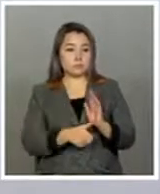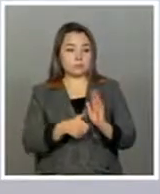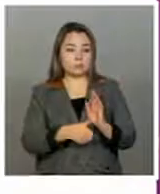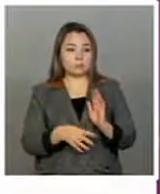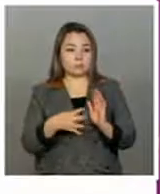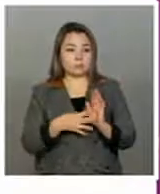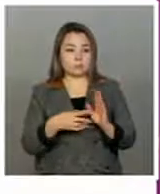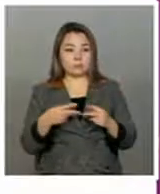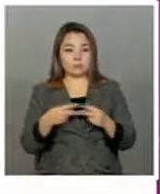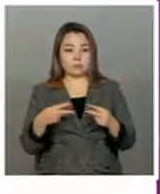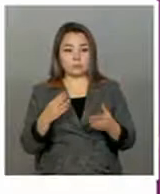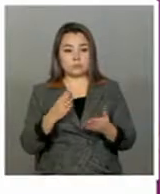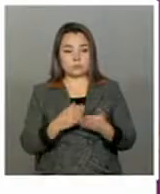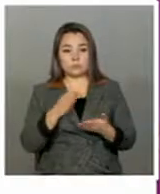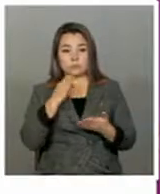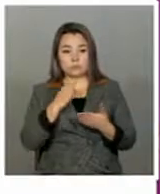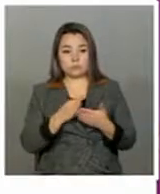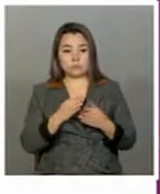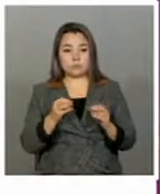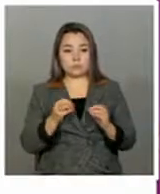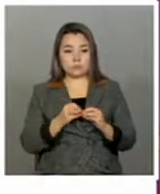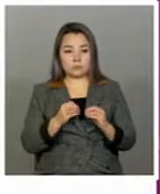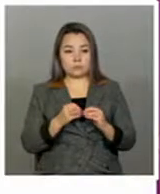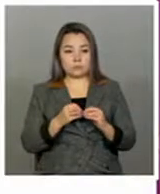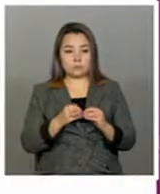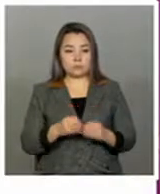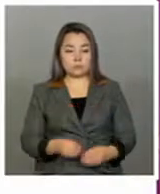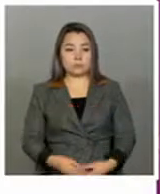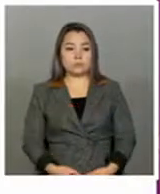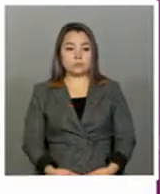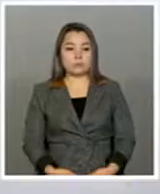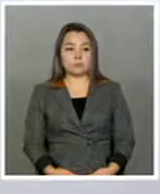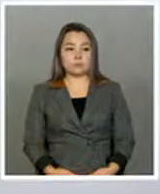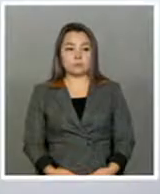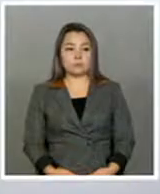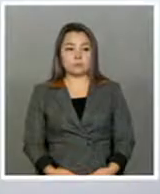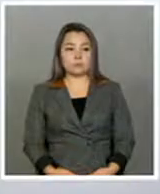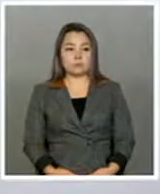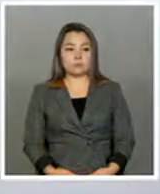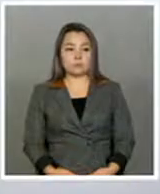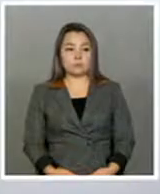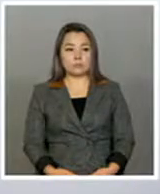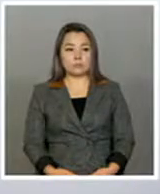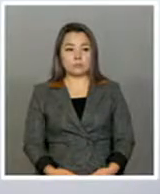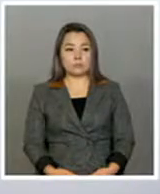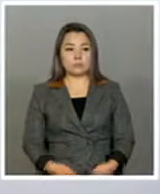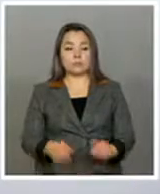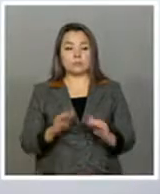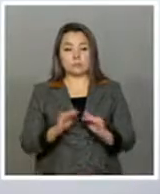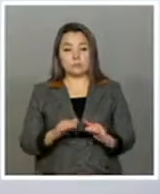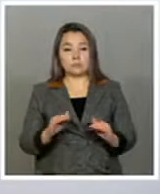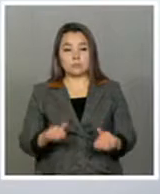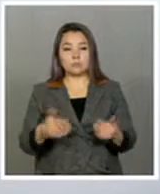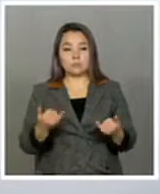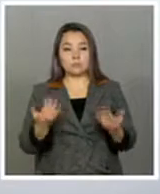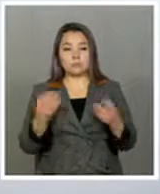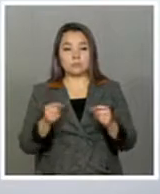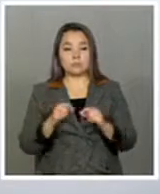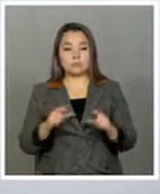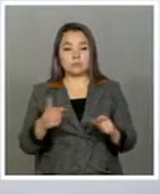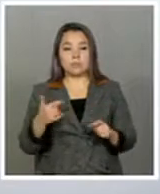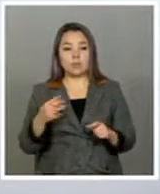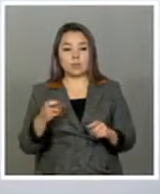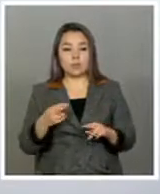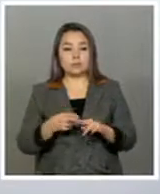тең екен. Есептің жауабы N тең 10-ға. Балалар, бүгінгі сабақта